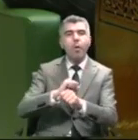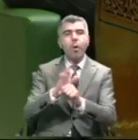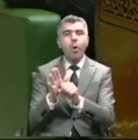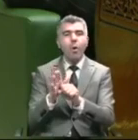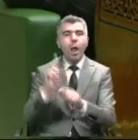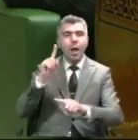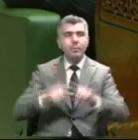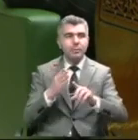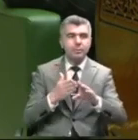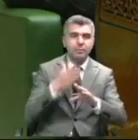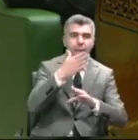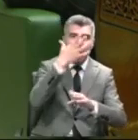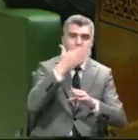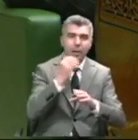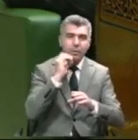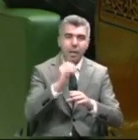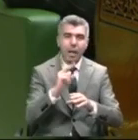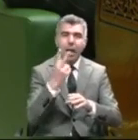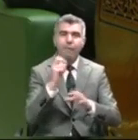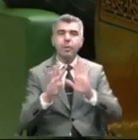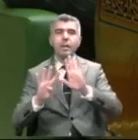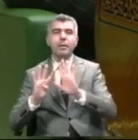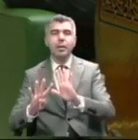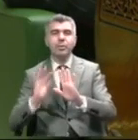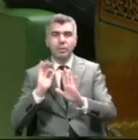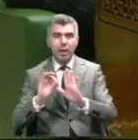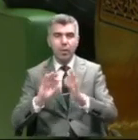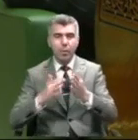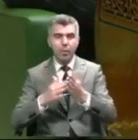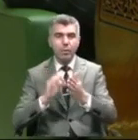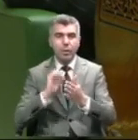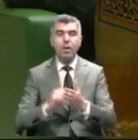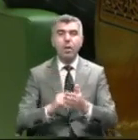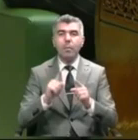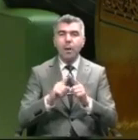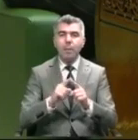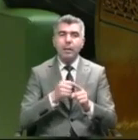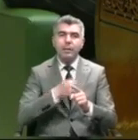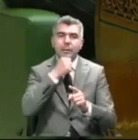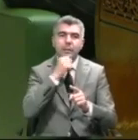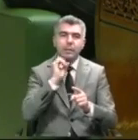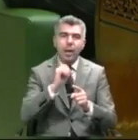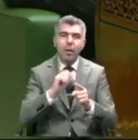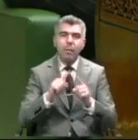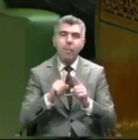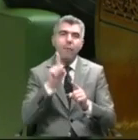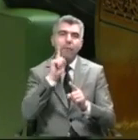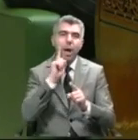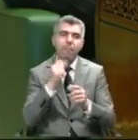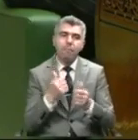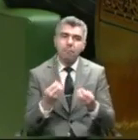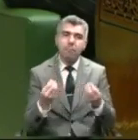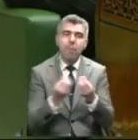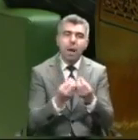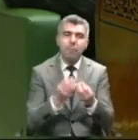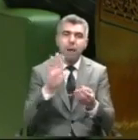الانتظار الناتجه عن القرعه 2019 لاستكمال الحصه والغاء شروط المحرم بالنسبه للمراه التي يقل